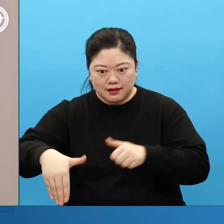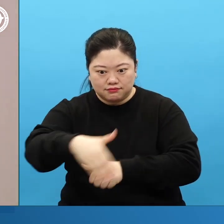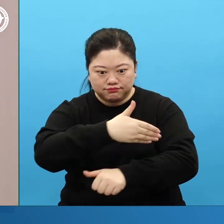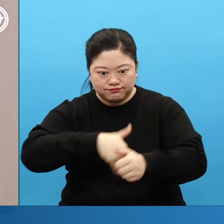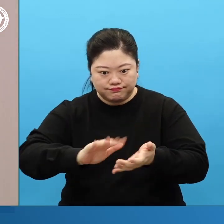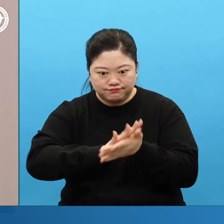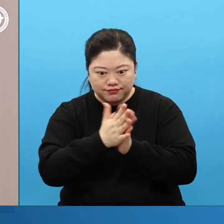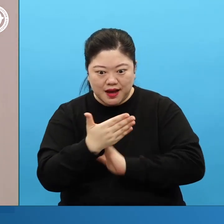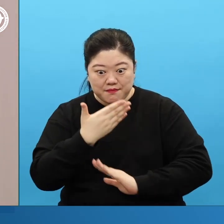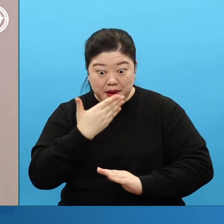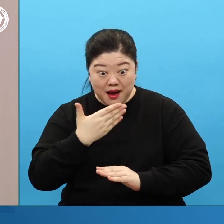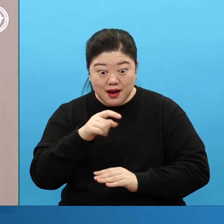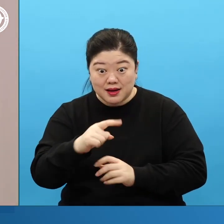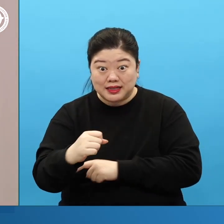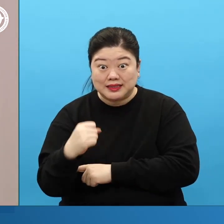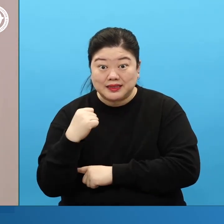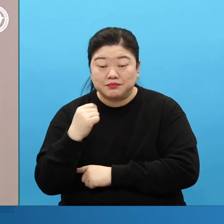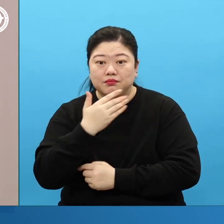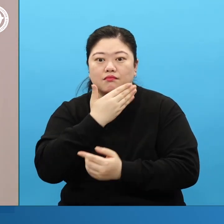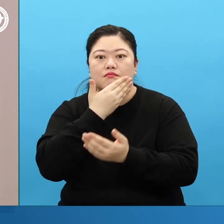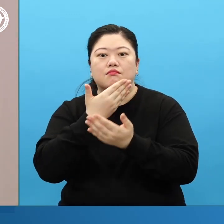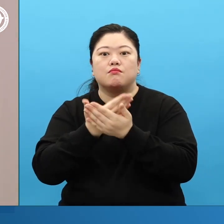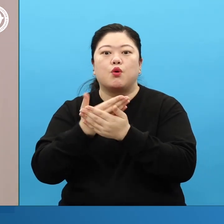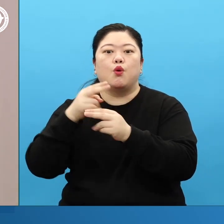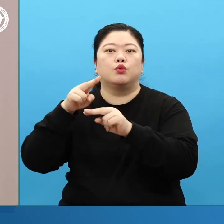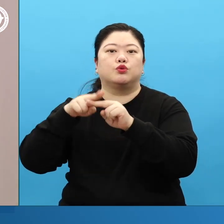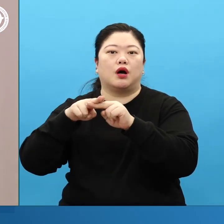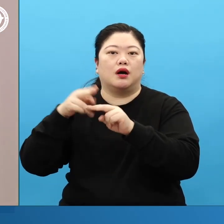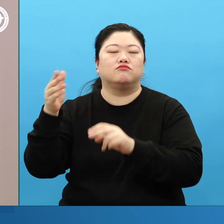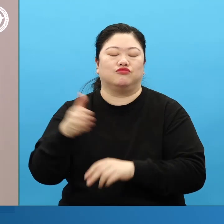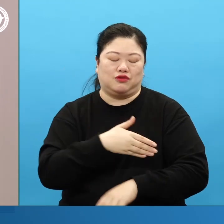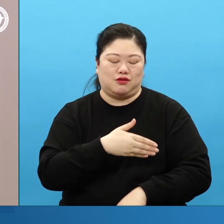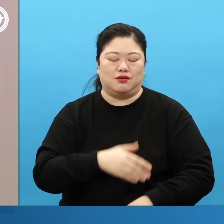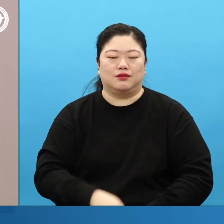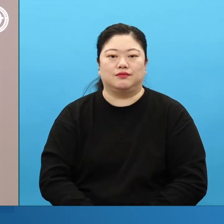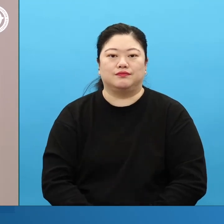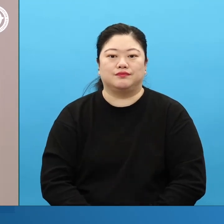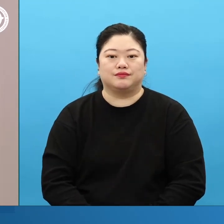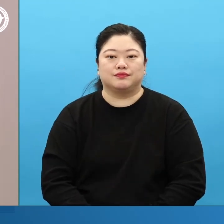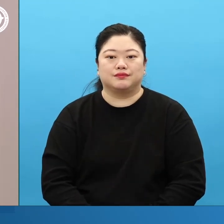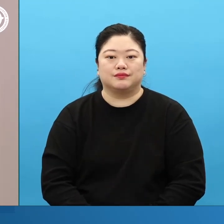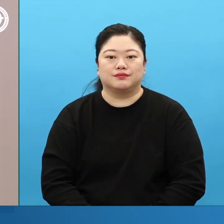época de verdad descienden del cielo directamente, del trono celestial. 이걸 보고